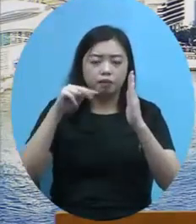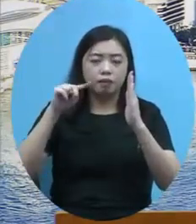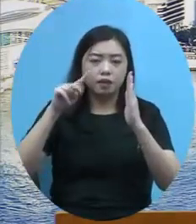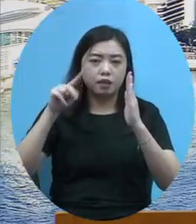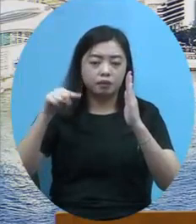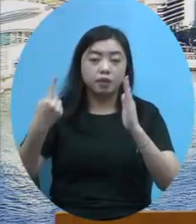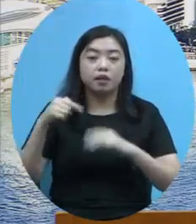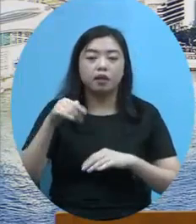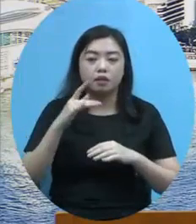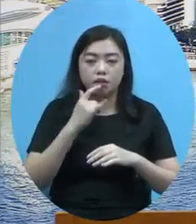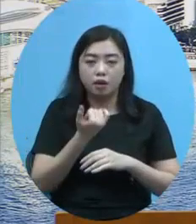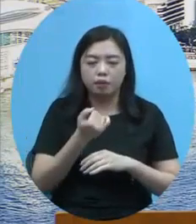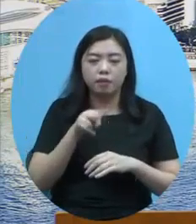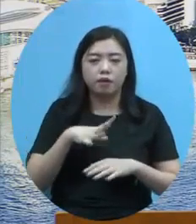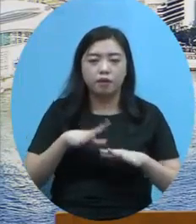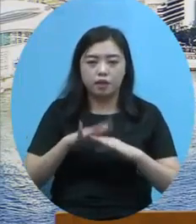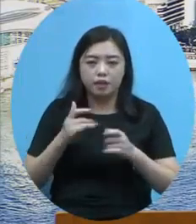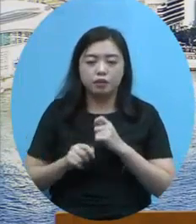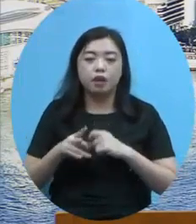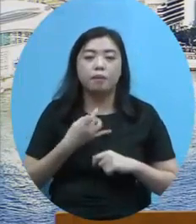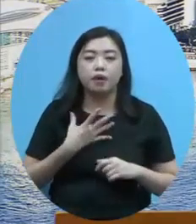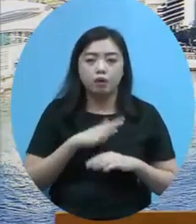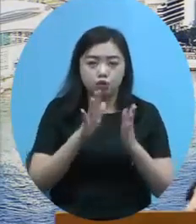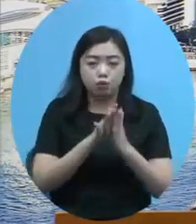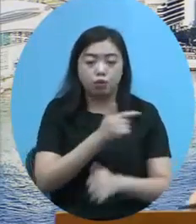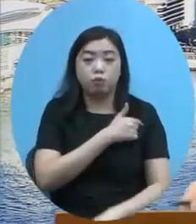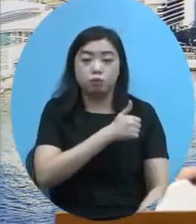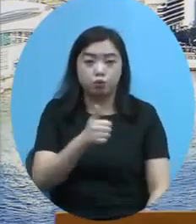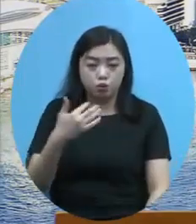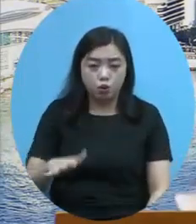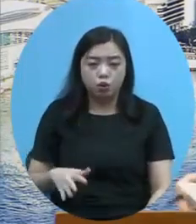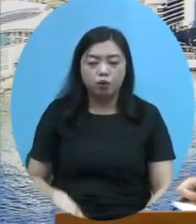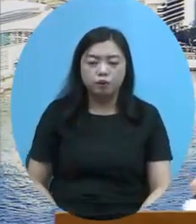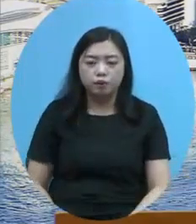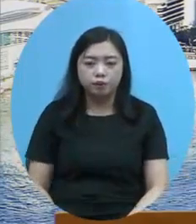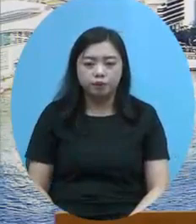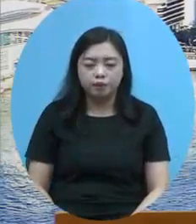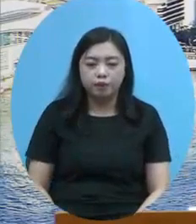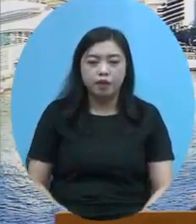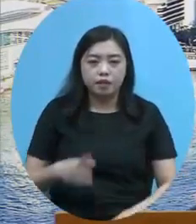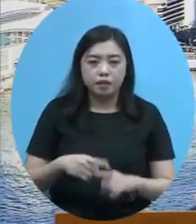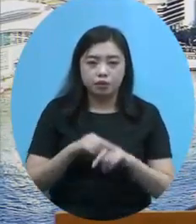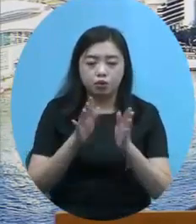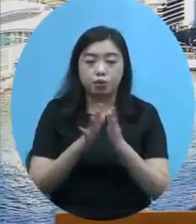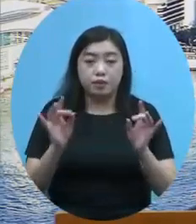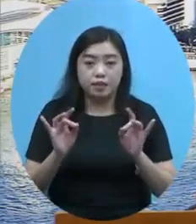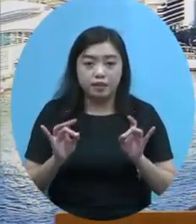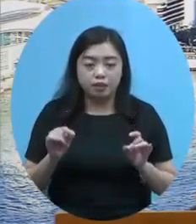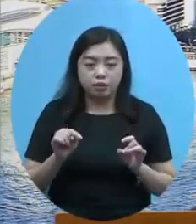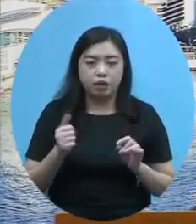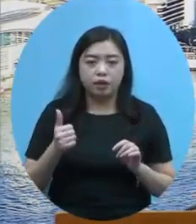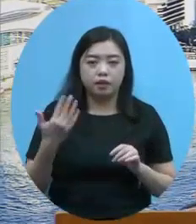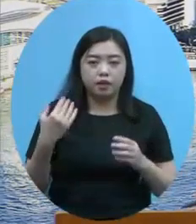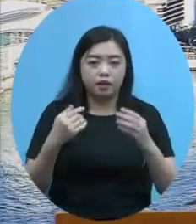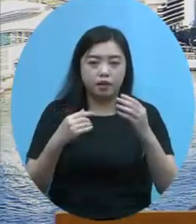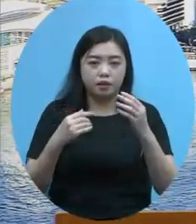個接種率咧，都係即係所有人都有接種嘅。咁應該就。我手頭上的資料咧就係喺